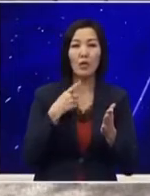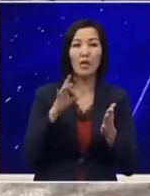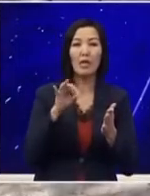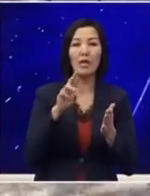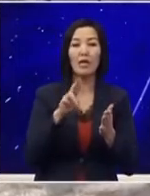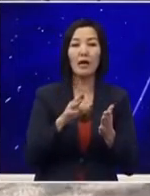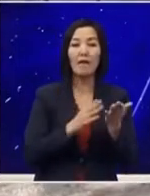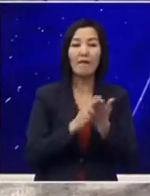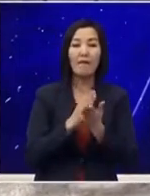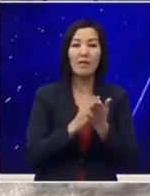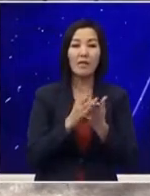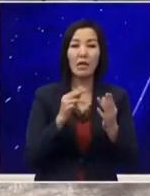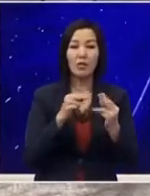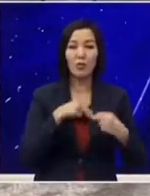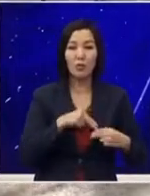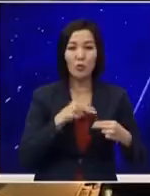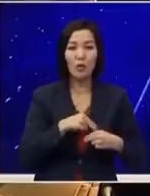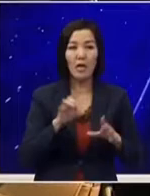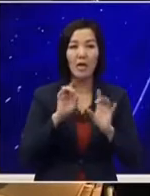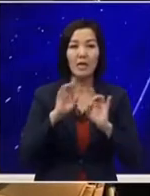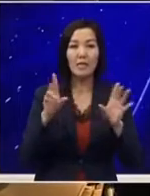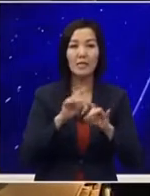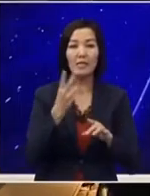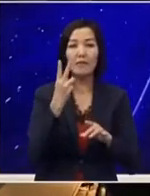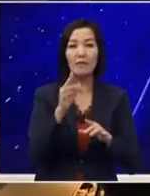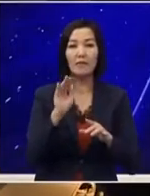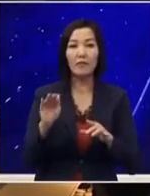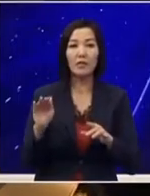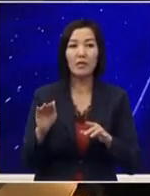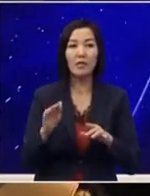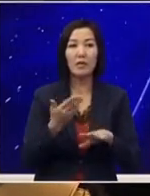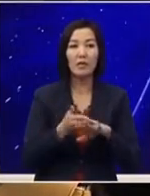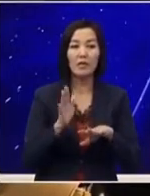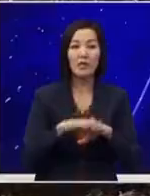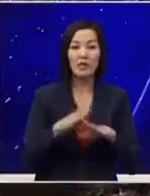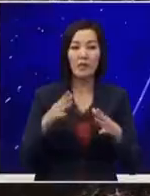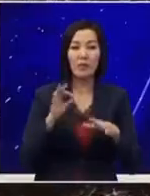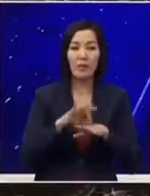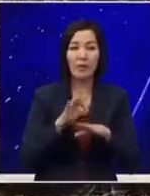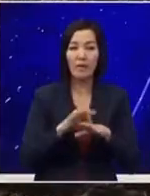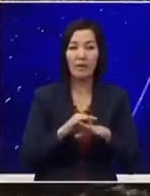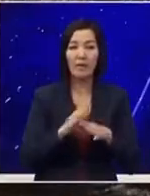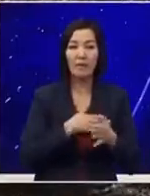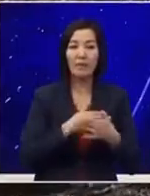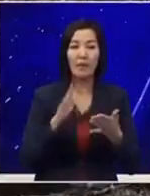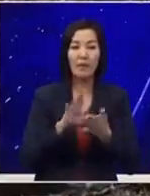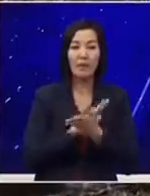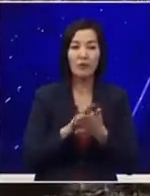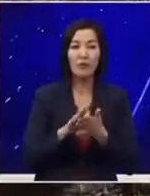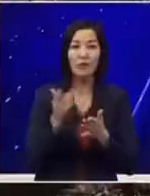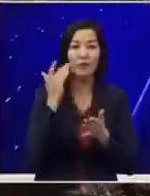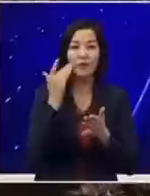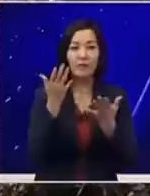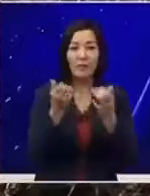Мамбекова – ветеран труда. Она рассказывает, что у нее двое детей, но оба имеют серьезные проблемы со здоровьем. Помощь от волонтеров она получает регулярно